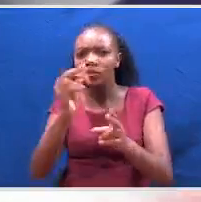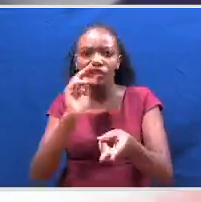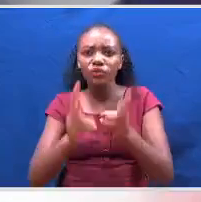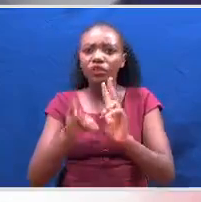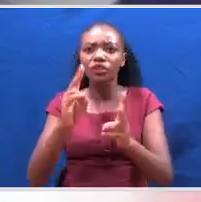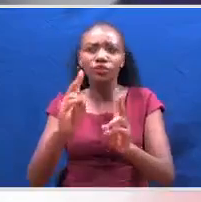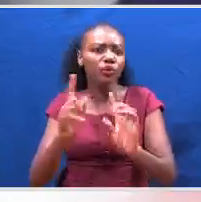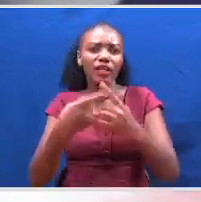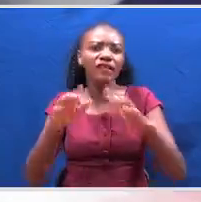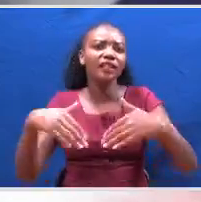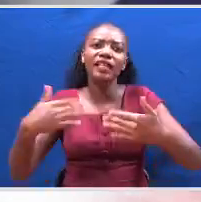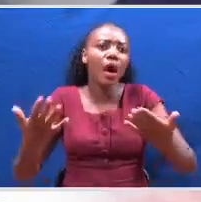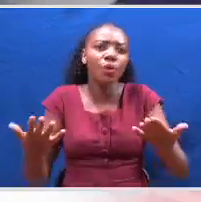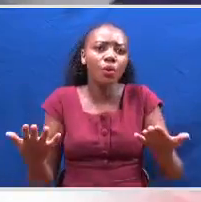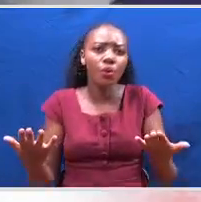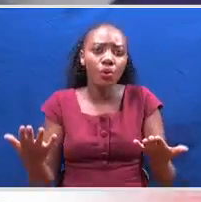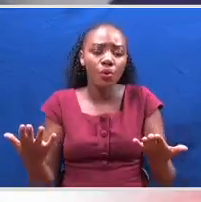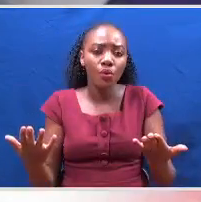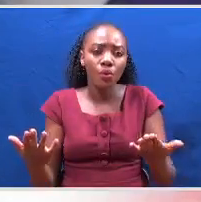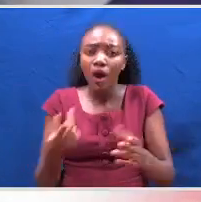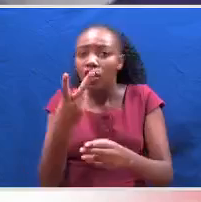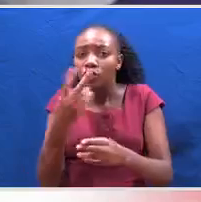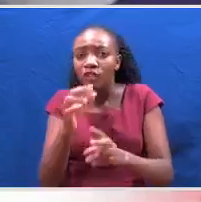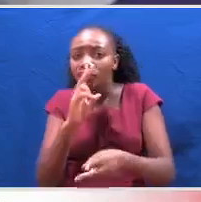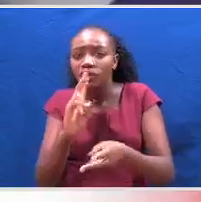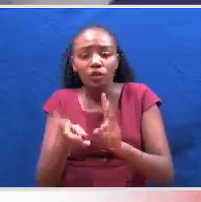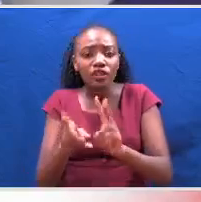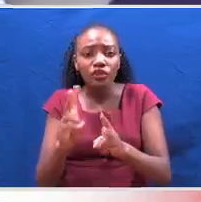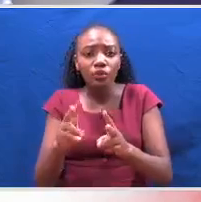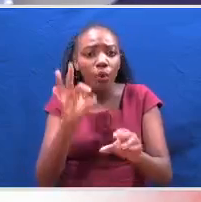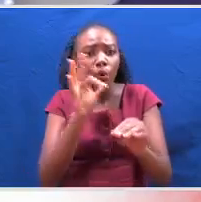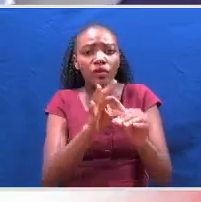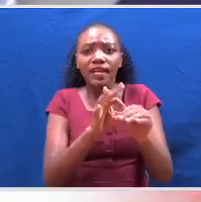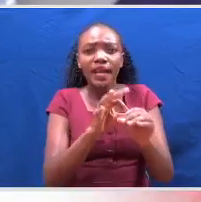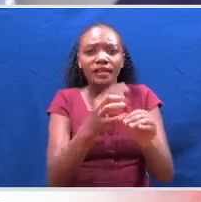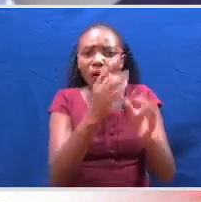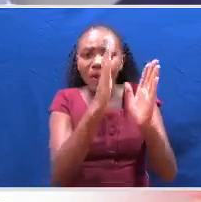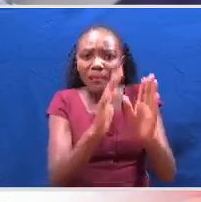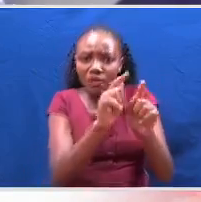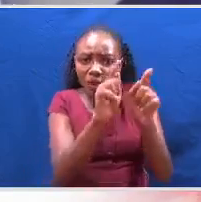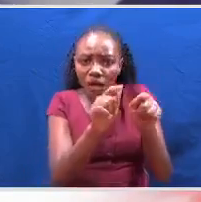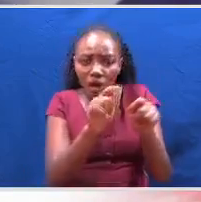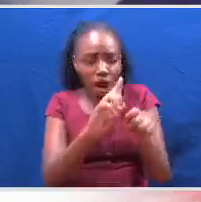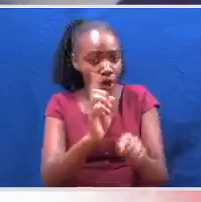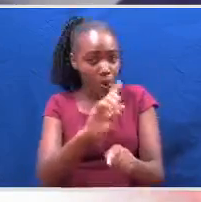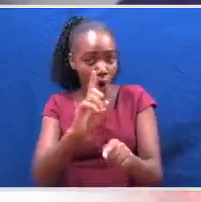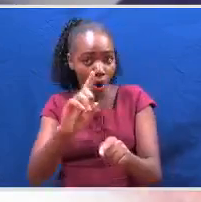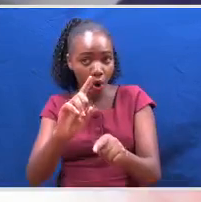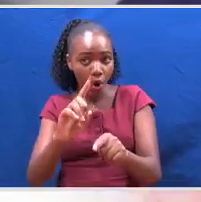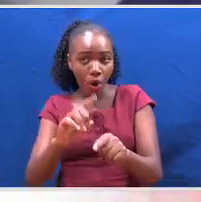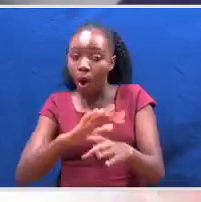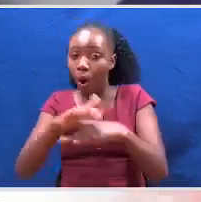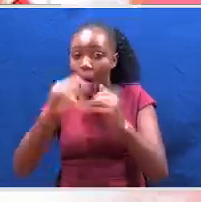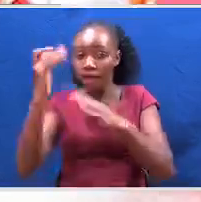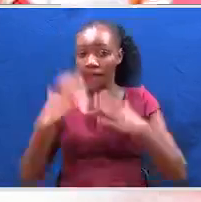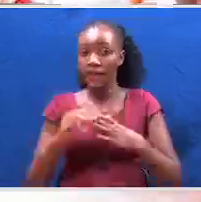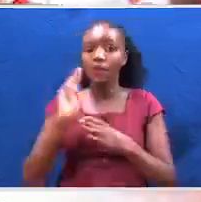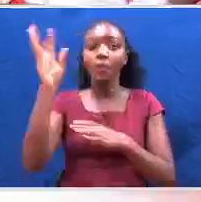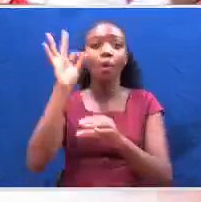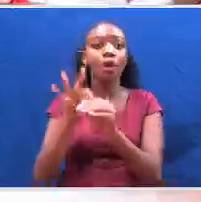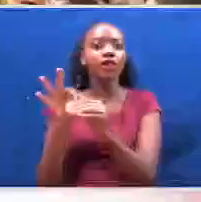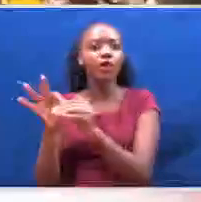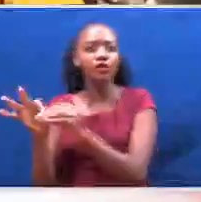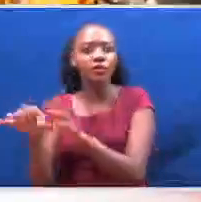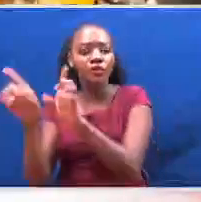itakuwa tofauti? Kwani 2022 itachaguliwa serikali na mtu mmoja? Si 2022 ni hapa tu wananchi watapiga kura.